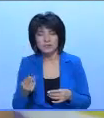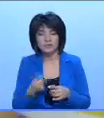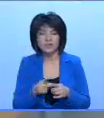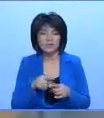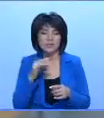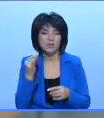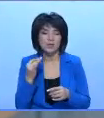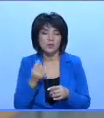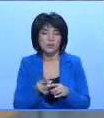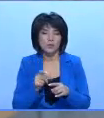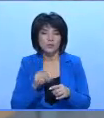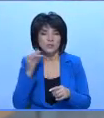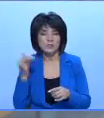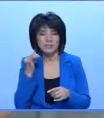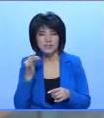тербеді.